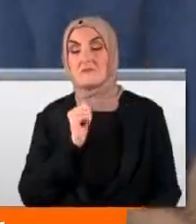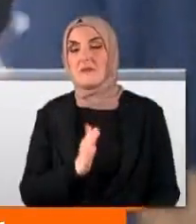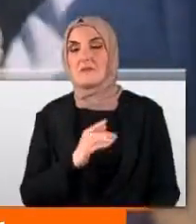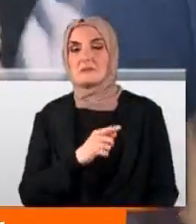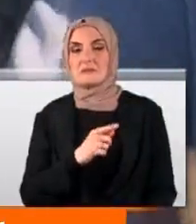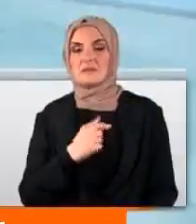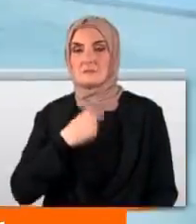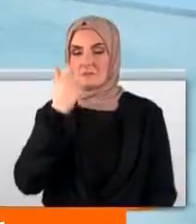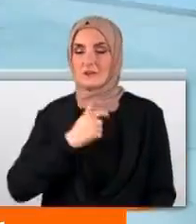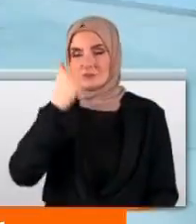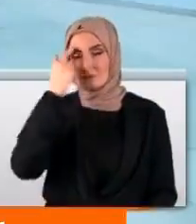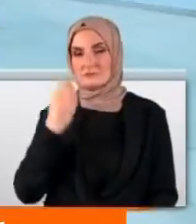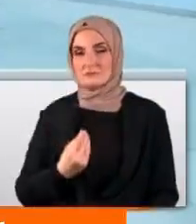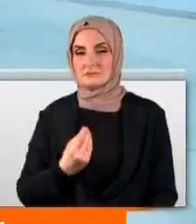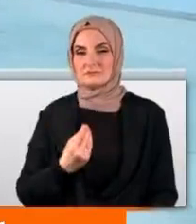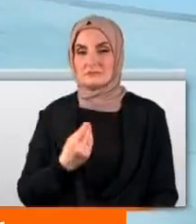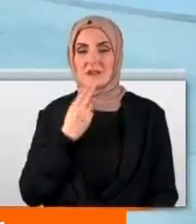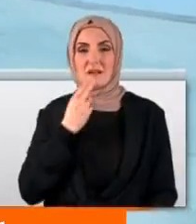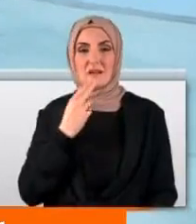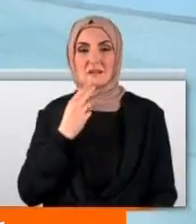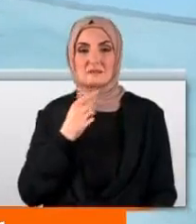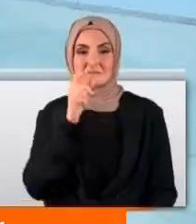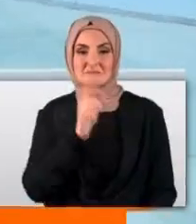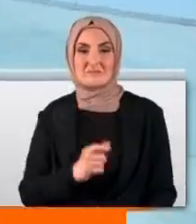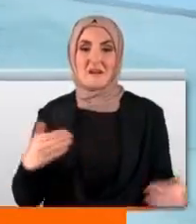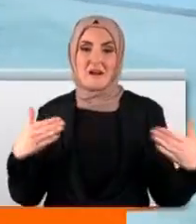şanslı kesimdeyim. Çünkü kadın zaten akşama kadar yorulmuş,